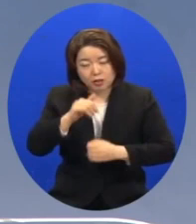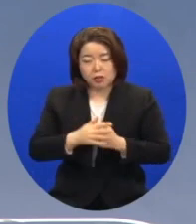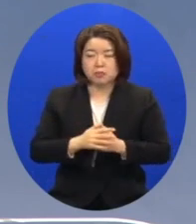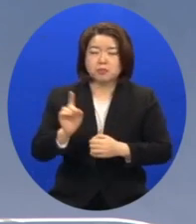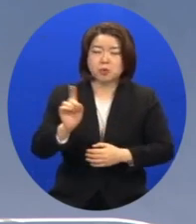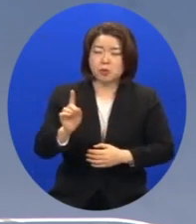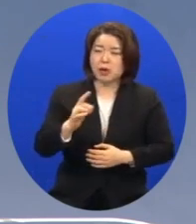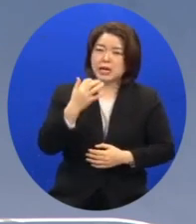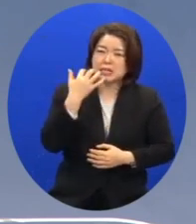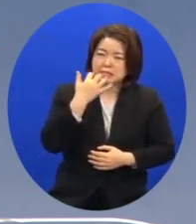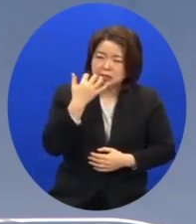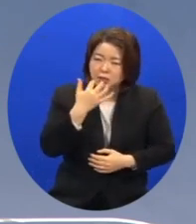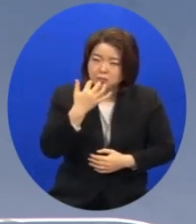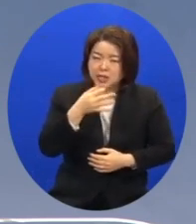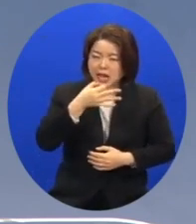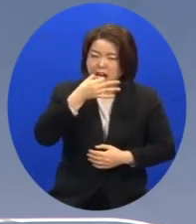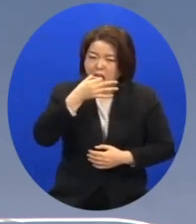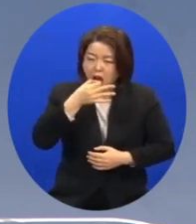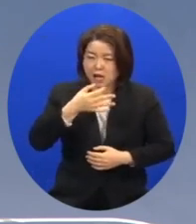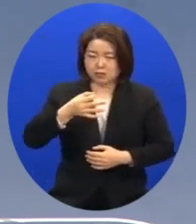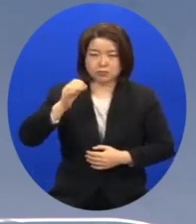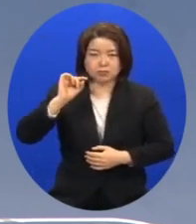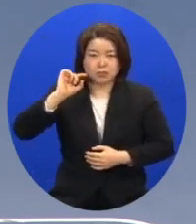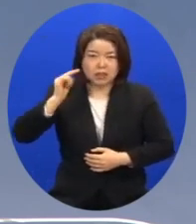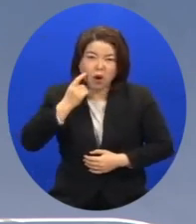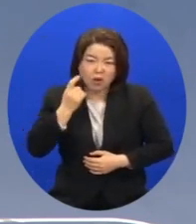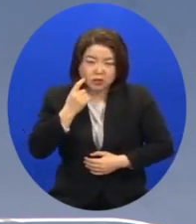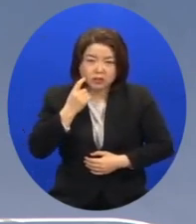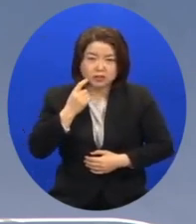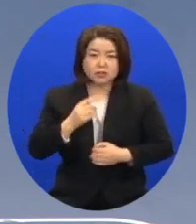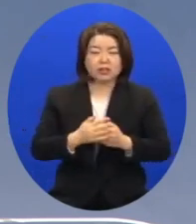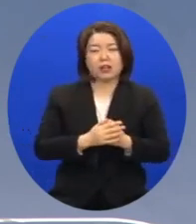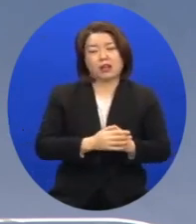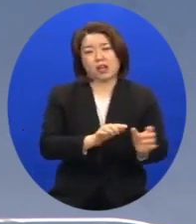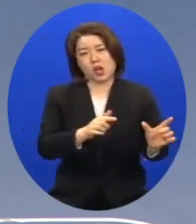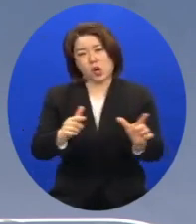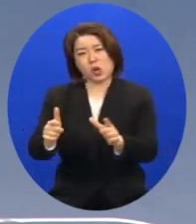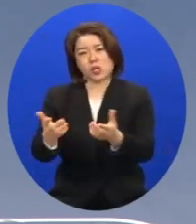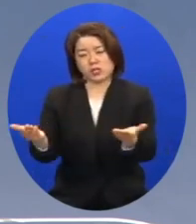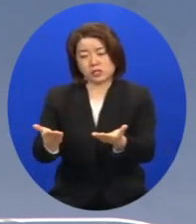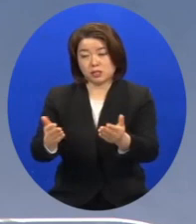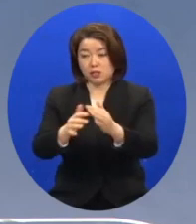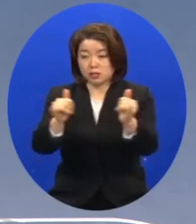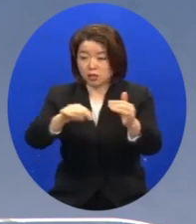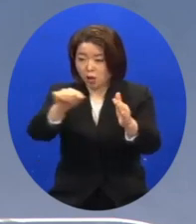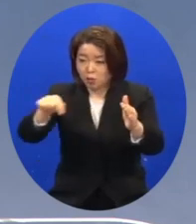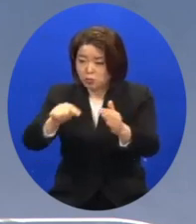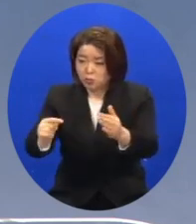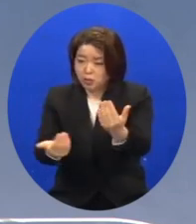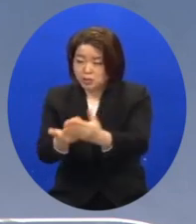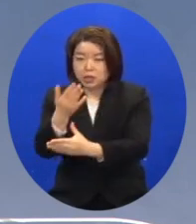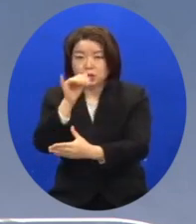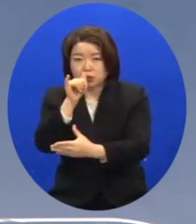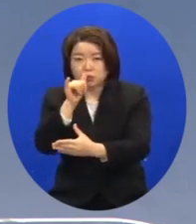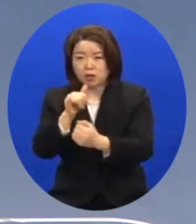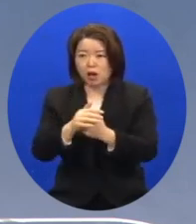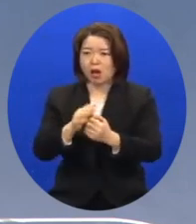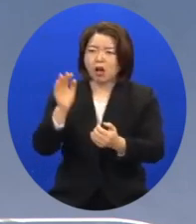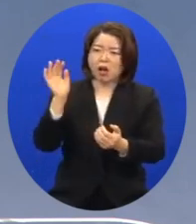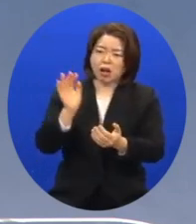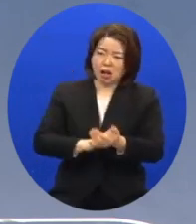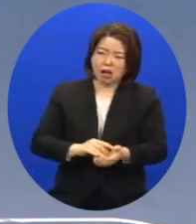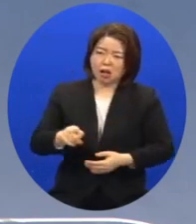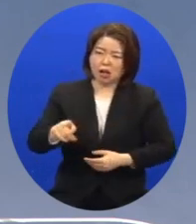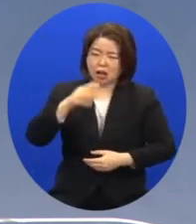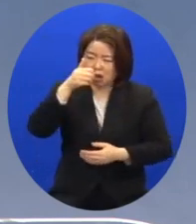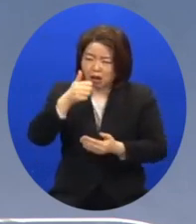욕심 탐심 거짓 그런 일들이 사람들 속에 일어나고 있잖아요 야 진짜 죄의